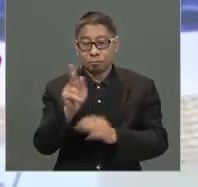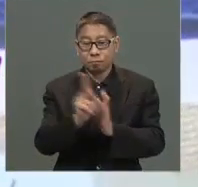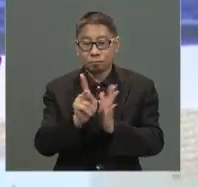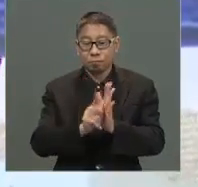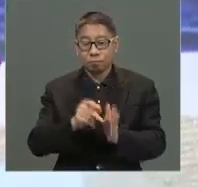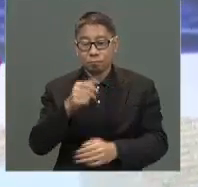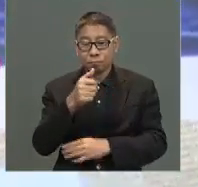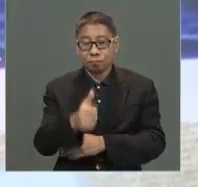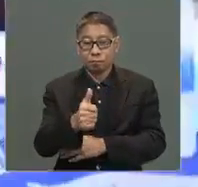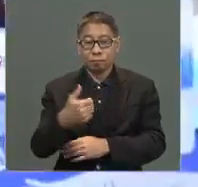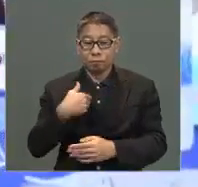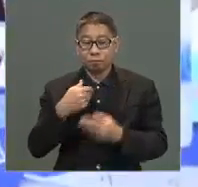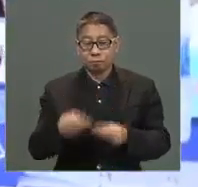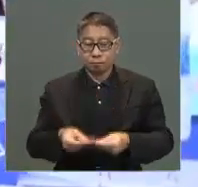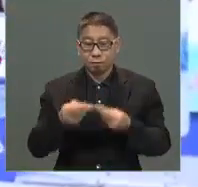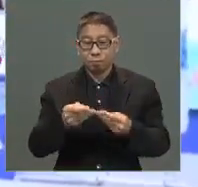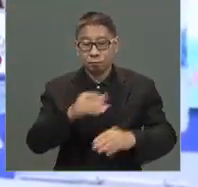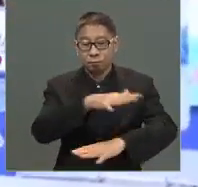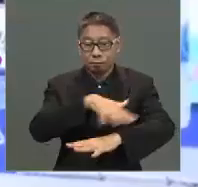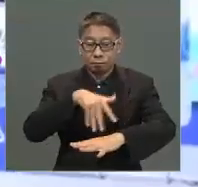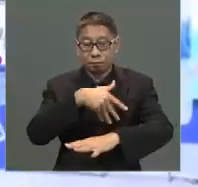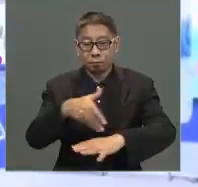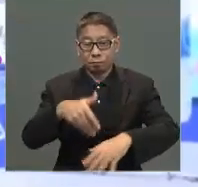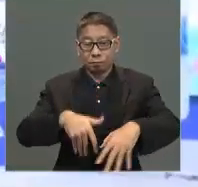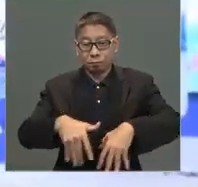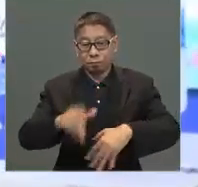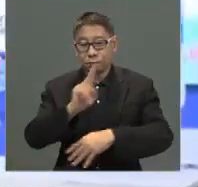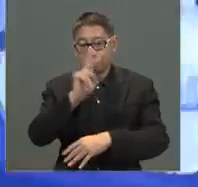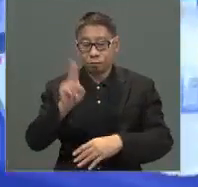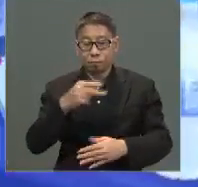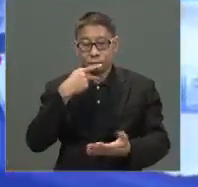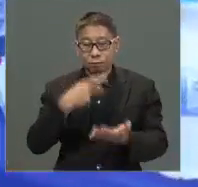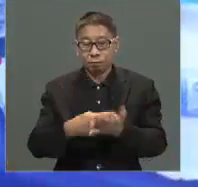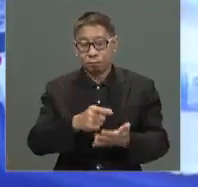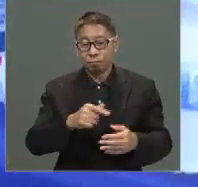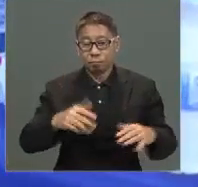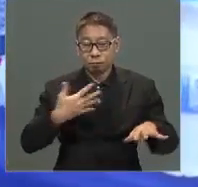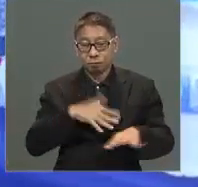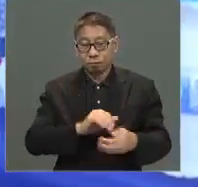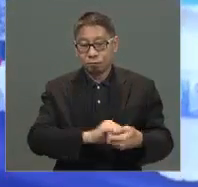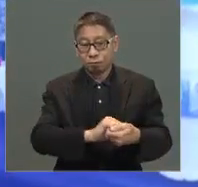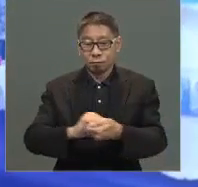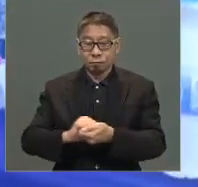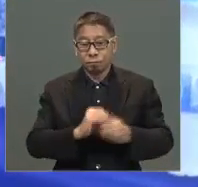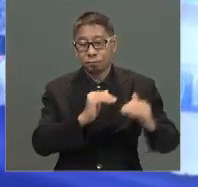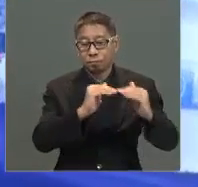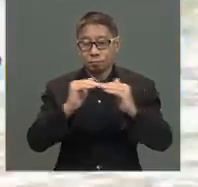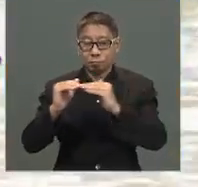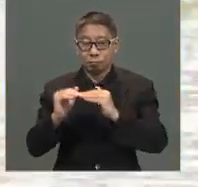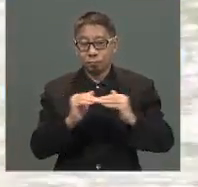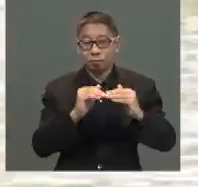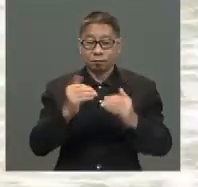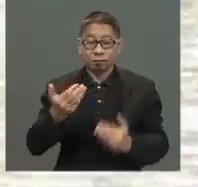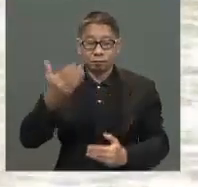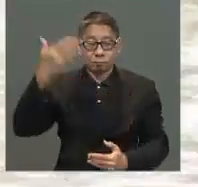ภาพรวมทั้งคืนพื้นที่สาธารณะให้กับประชาชนได้ใช้ประโยชน์ร่วมกันอย่างเท่าเทียมทั้งนี้เนื่องจากที่ผ่าน